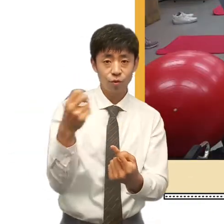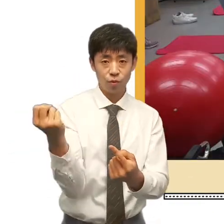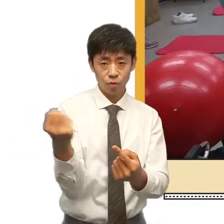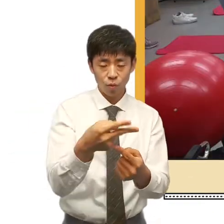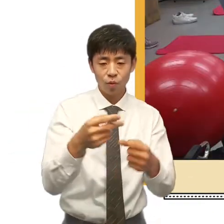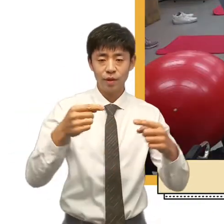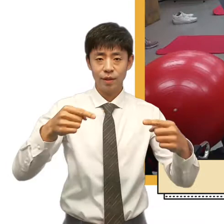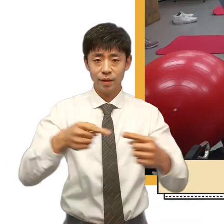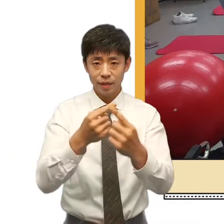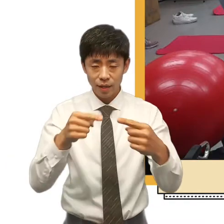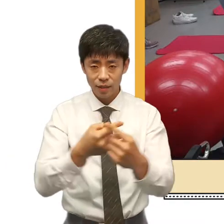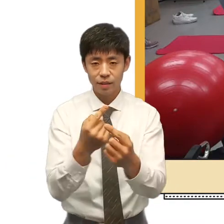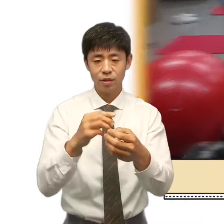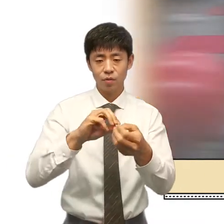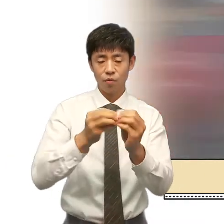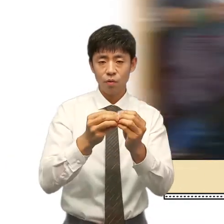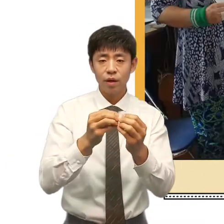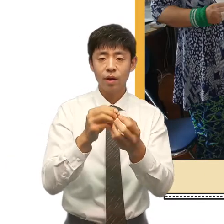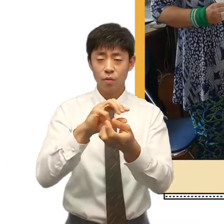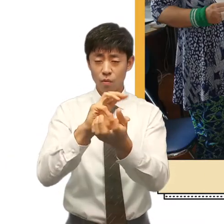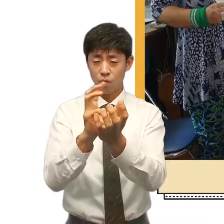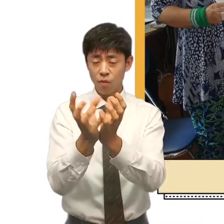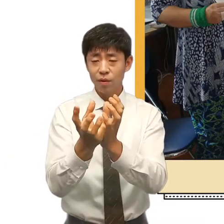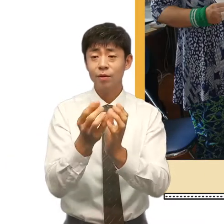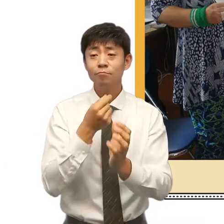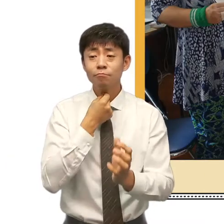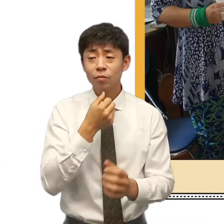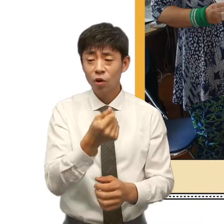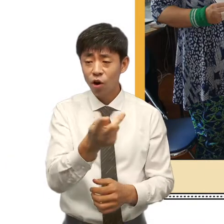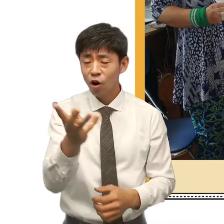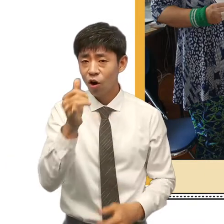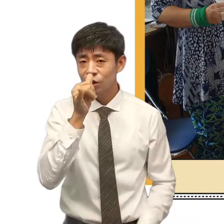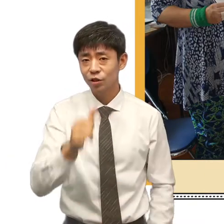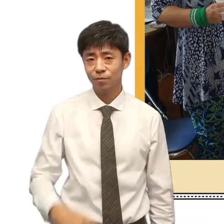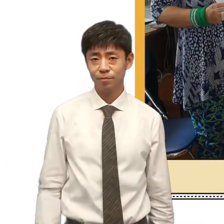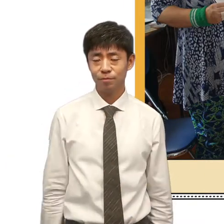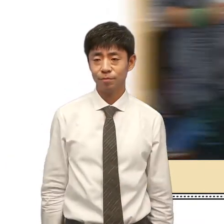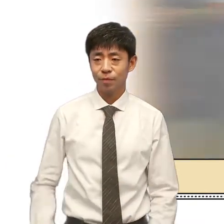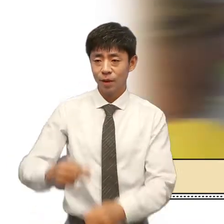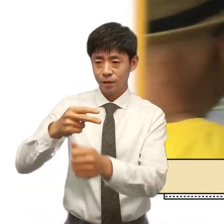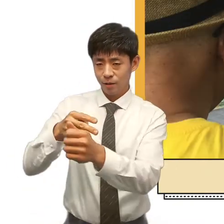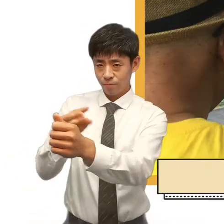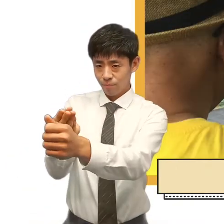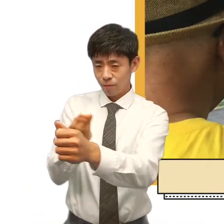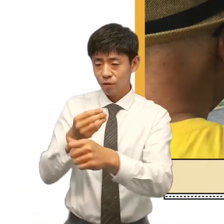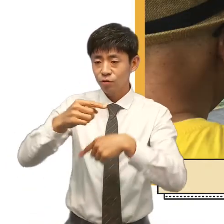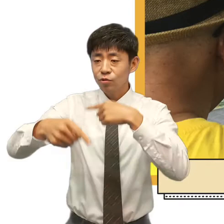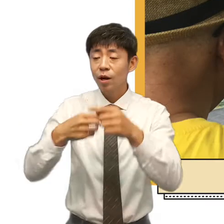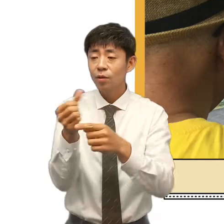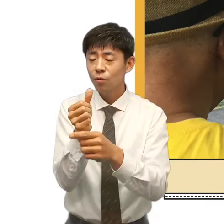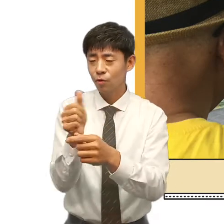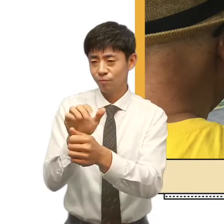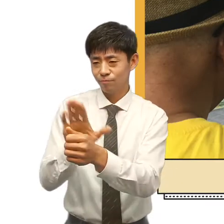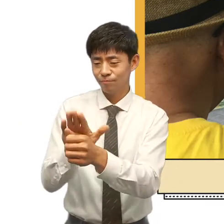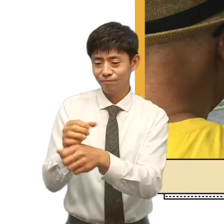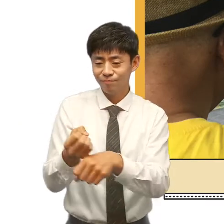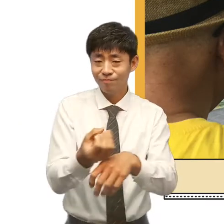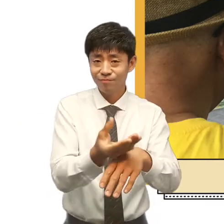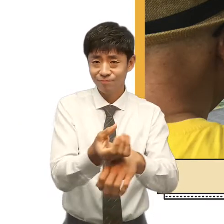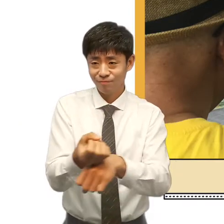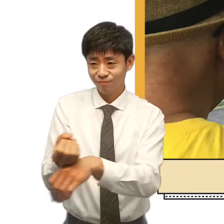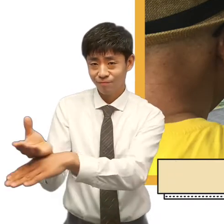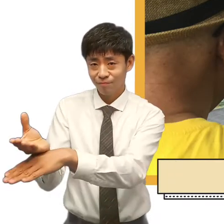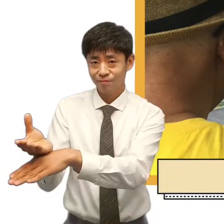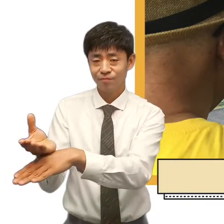있고요. 뜨개질 혹은 공예, 꽃꽂이 이런 욕구를 가지신 분들이 계시거든요. 강사를 섭외해가지고 수화통역